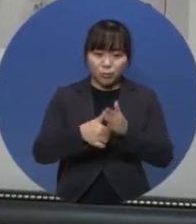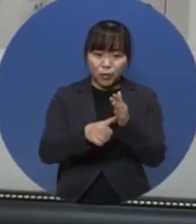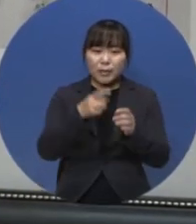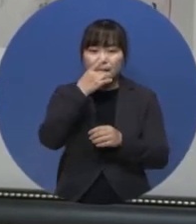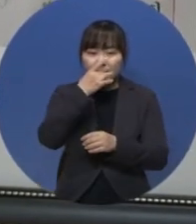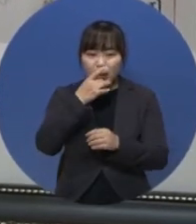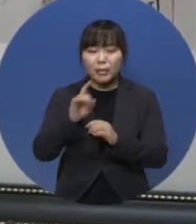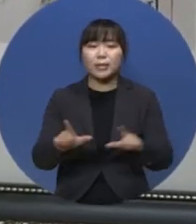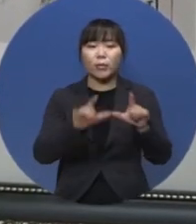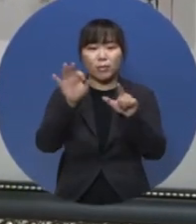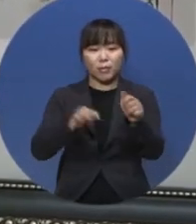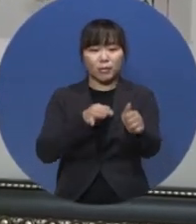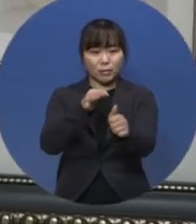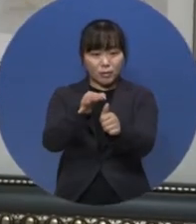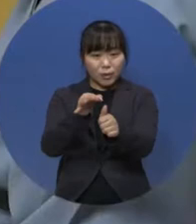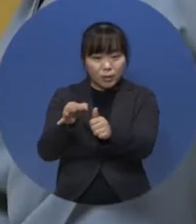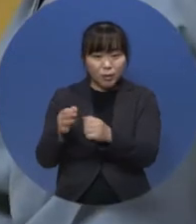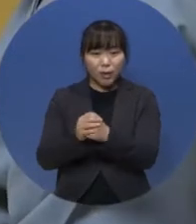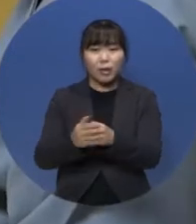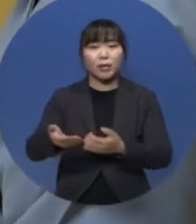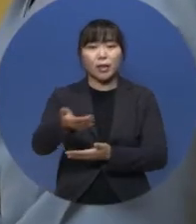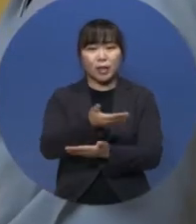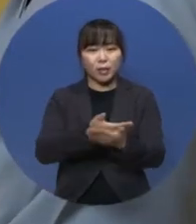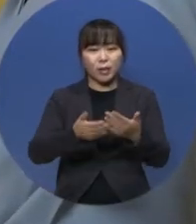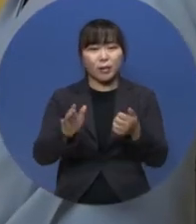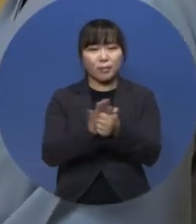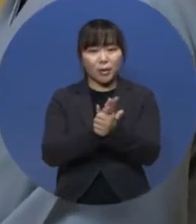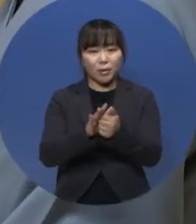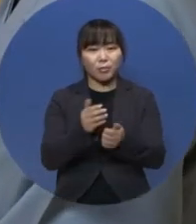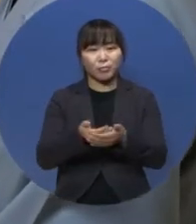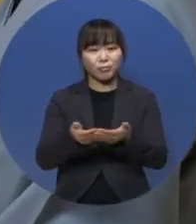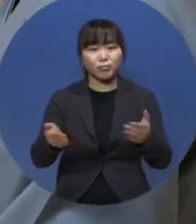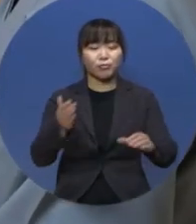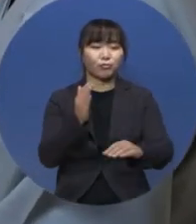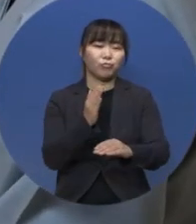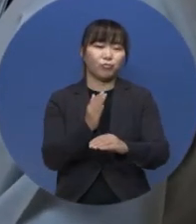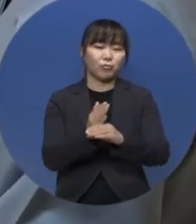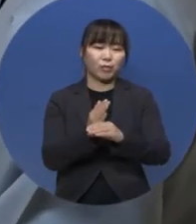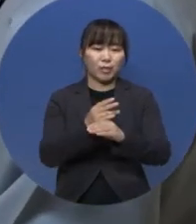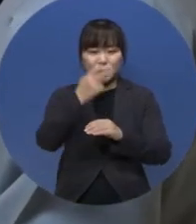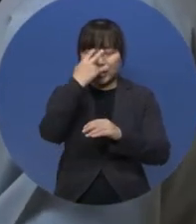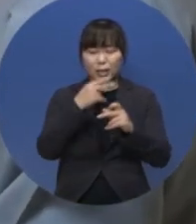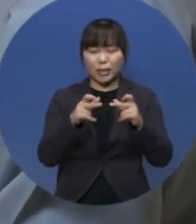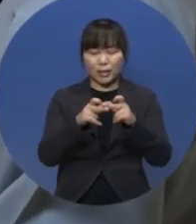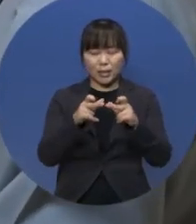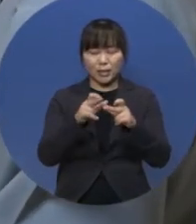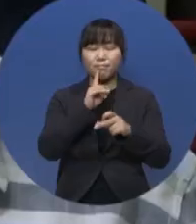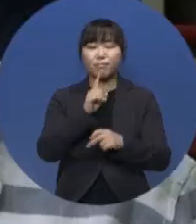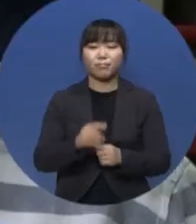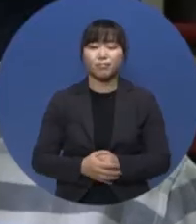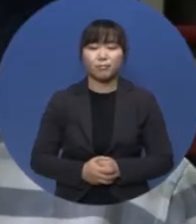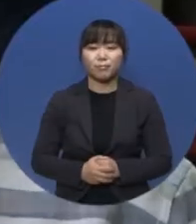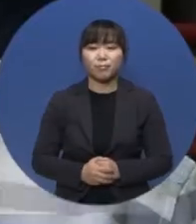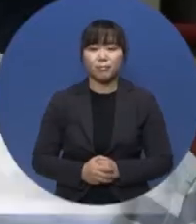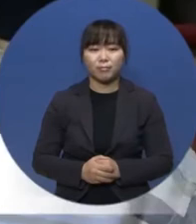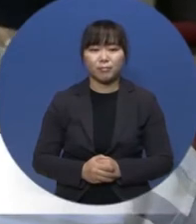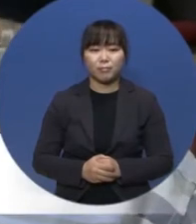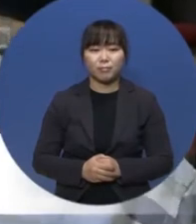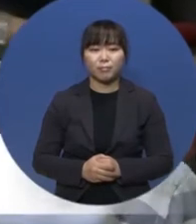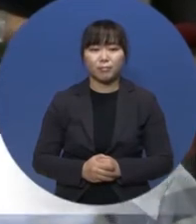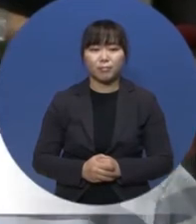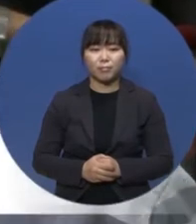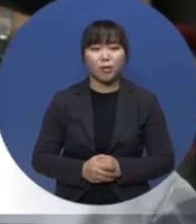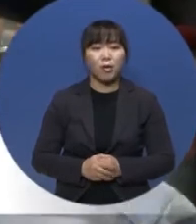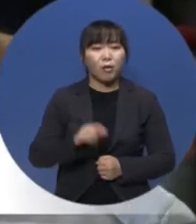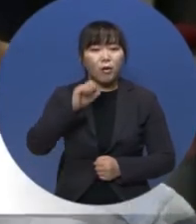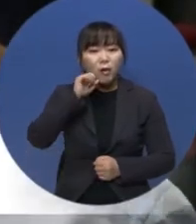등 생활비를 지원해 나눔과 배려에 앞장서고 있다며 시각장애인은 전하고 있습니다. 또 어려운 분들